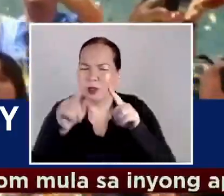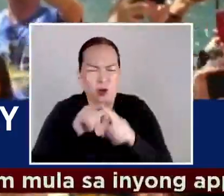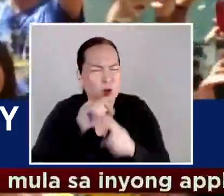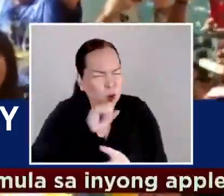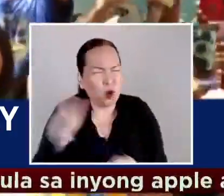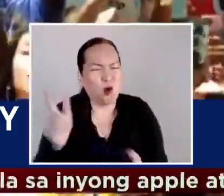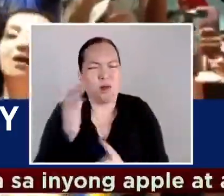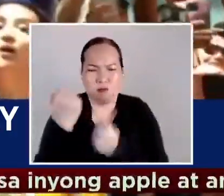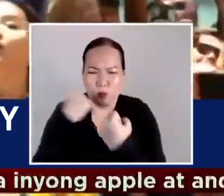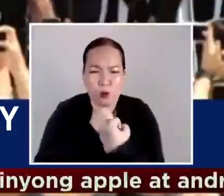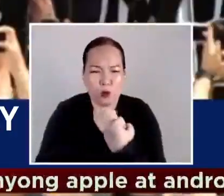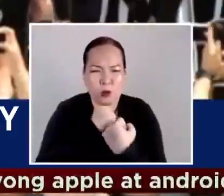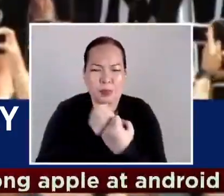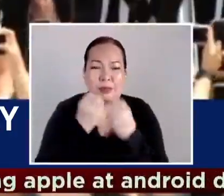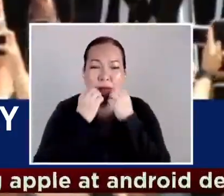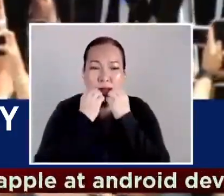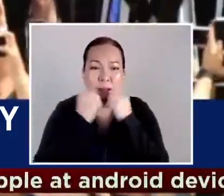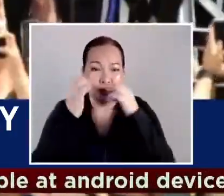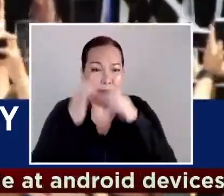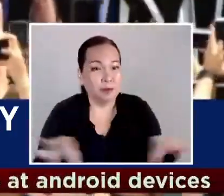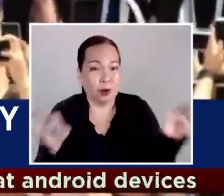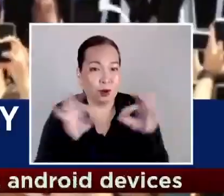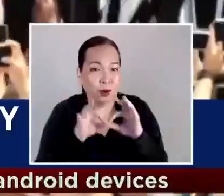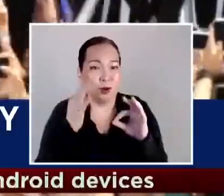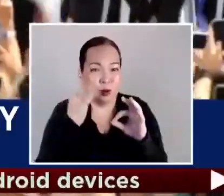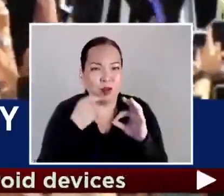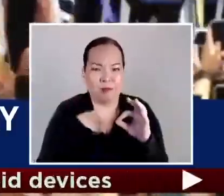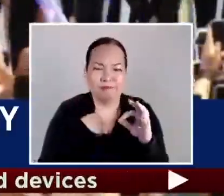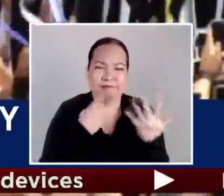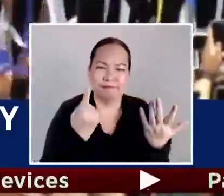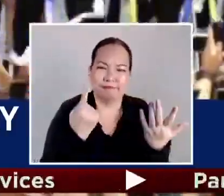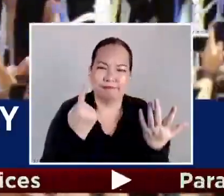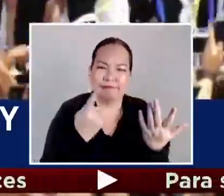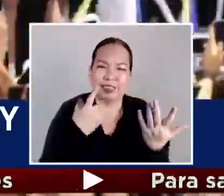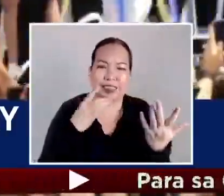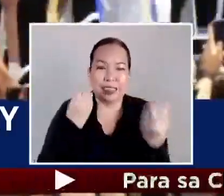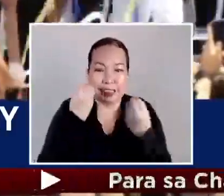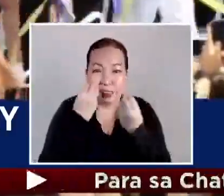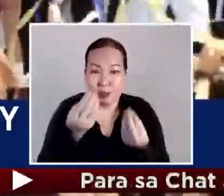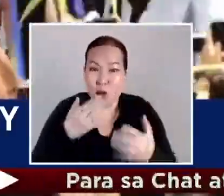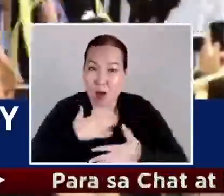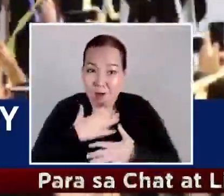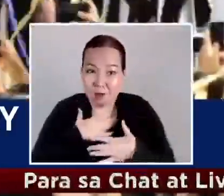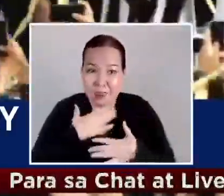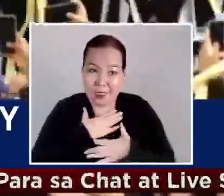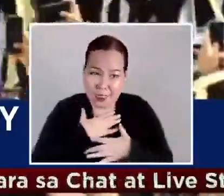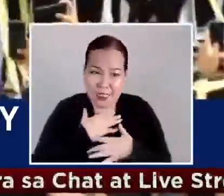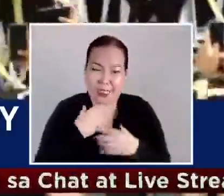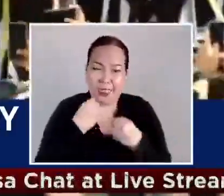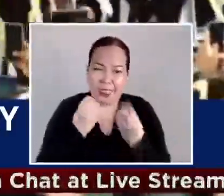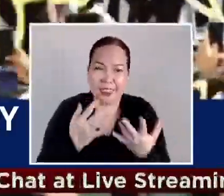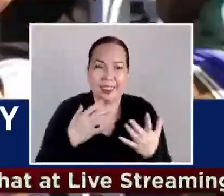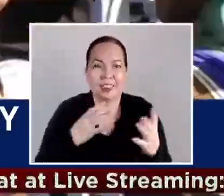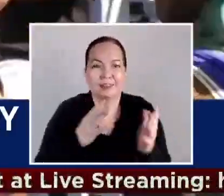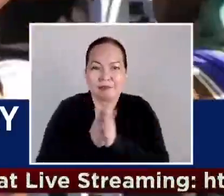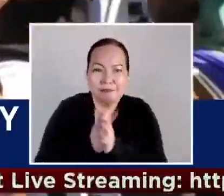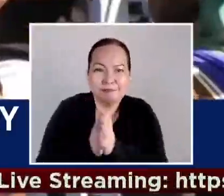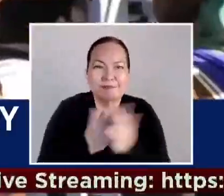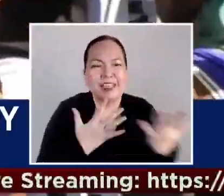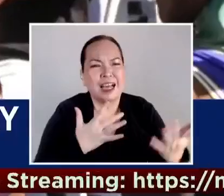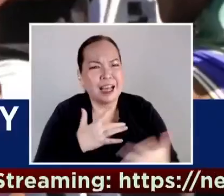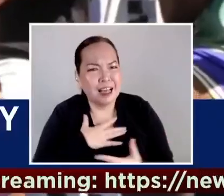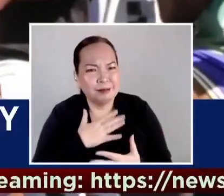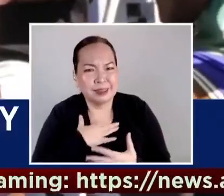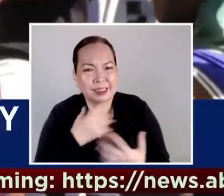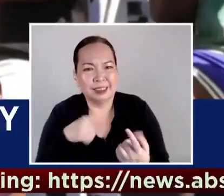matter because this is what it's all about. It's entertaining you guys, giving you something to cheer for, to be passionate about. It's giving